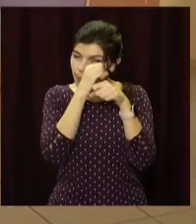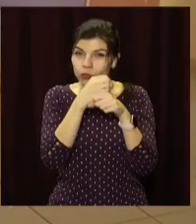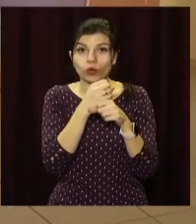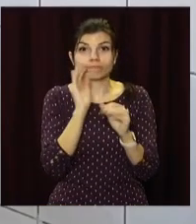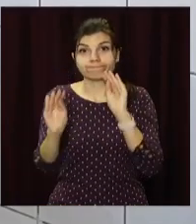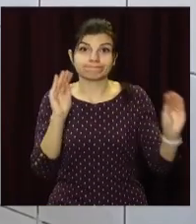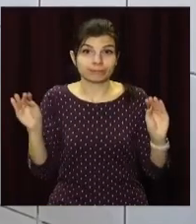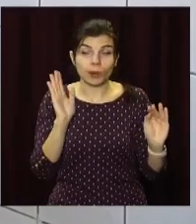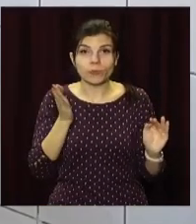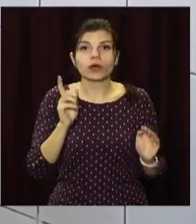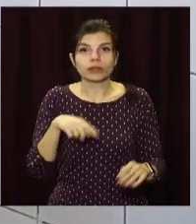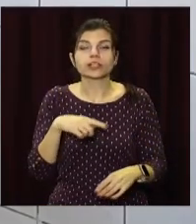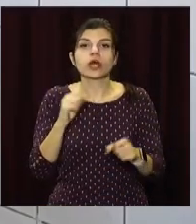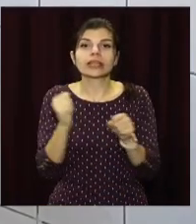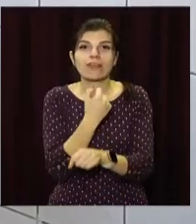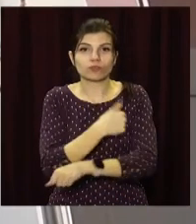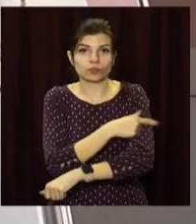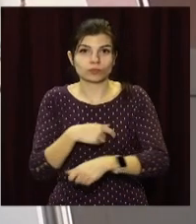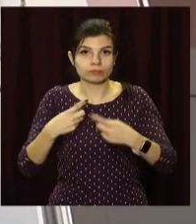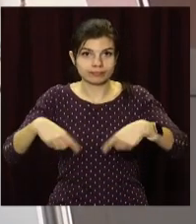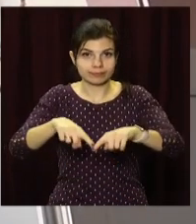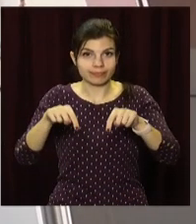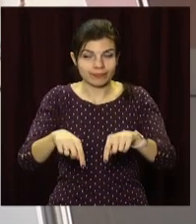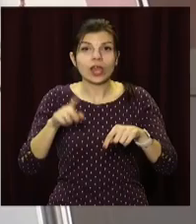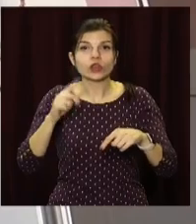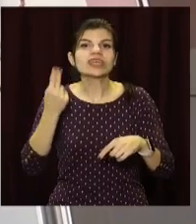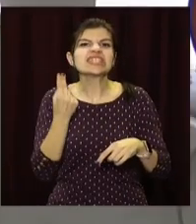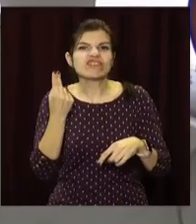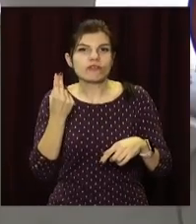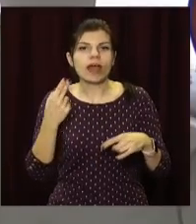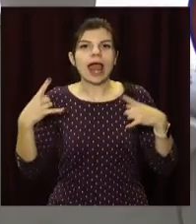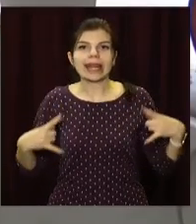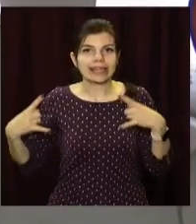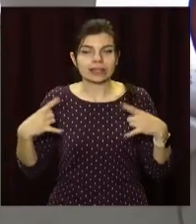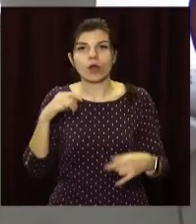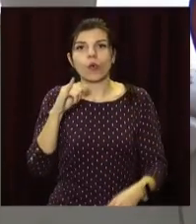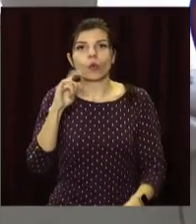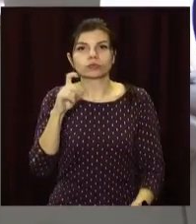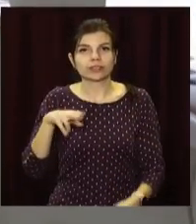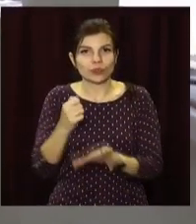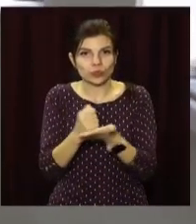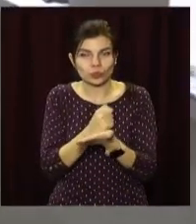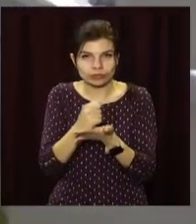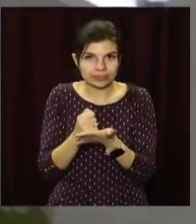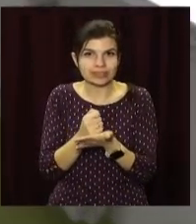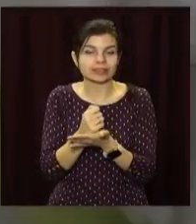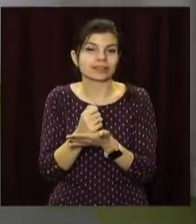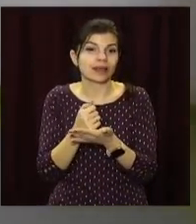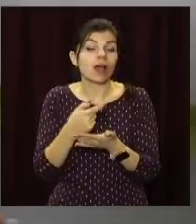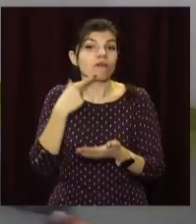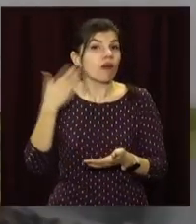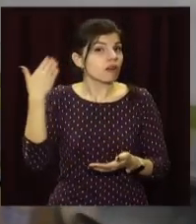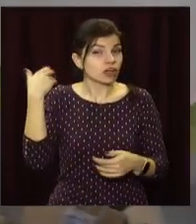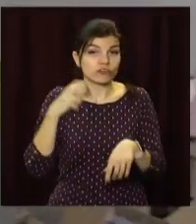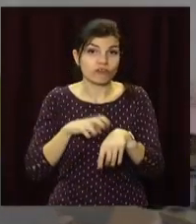а також травмпункт. А ще встановлять сучасний цифровий рентген, апарати УЗД та ЕКГ. Медики кажуть, раніше хворих,